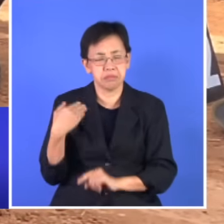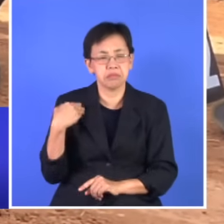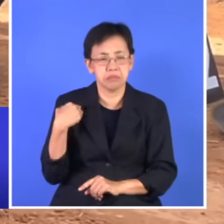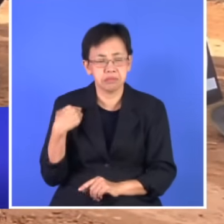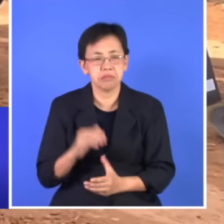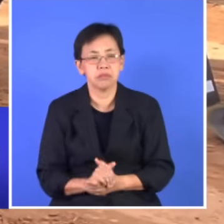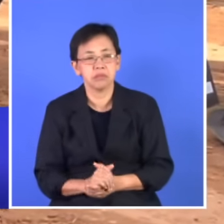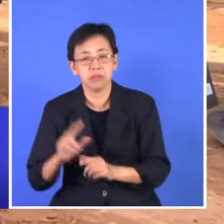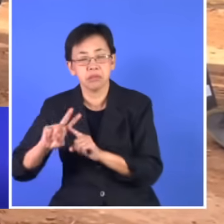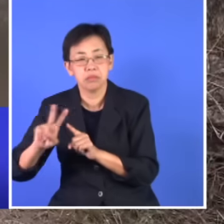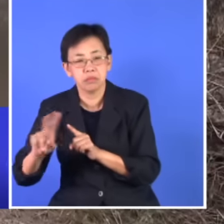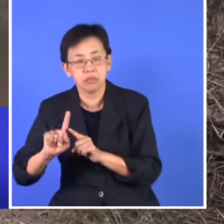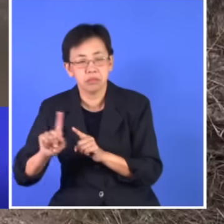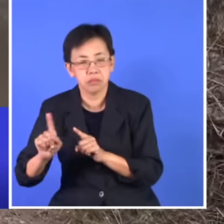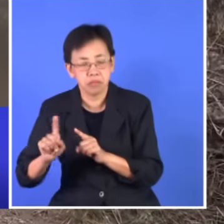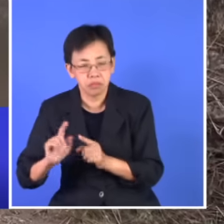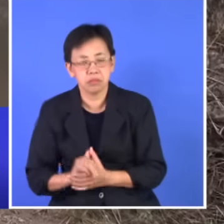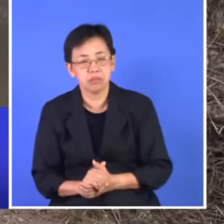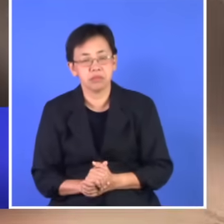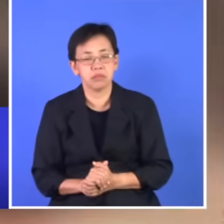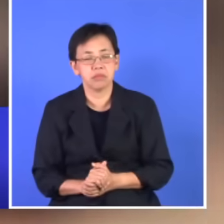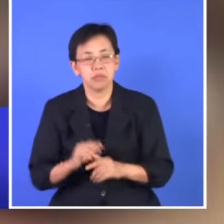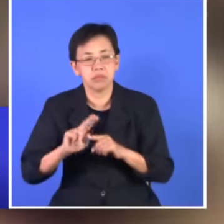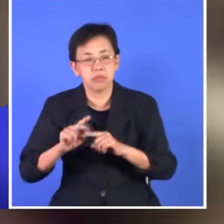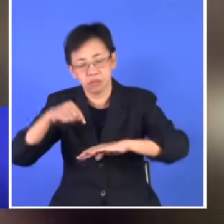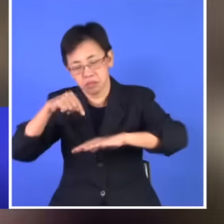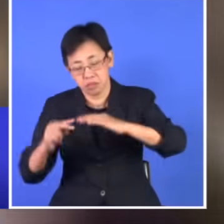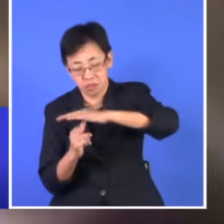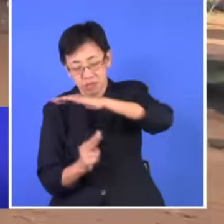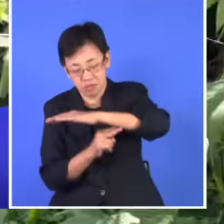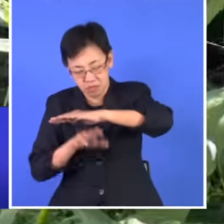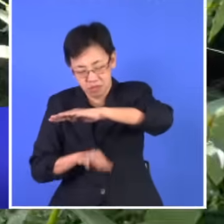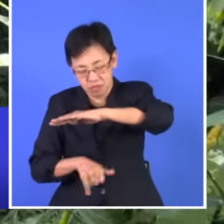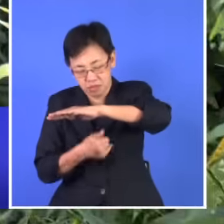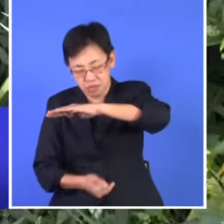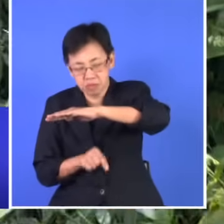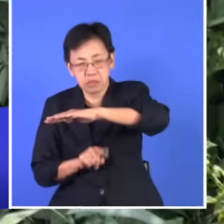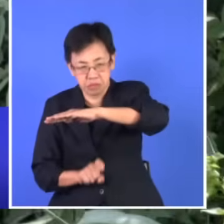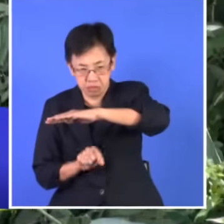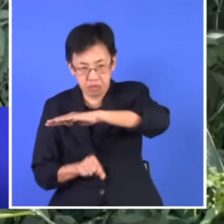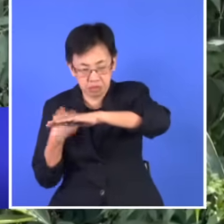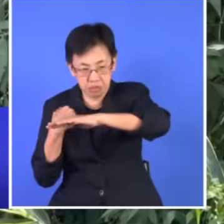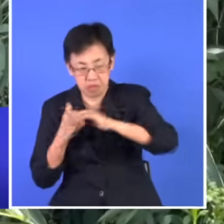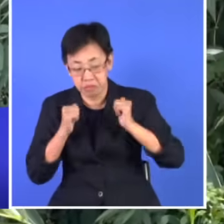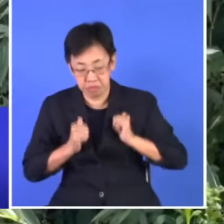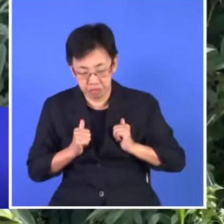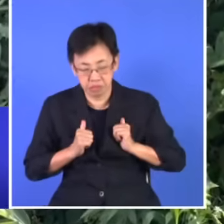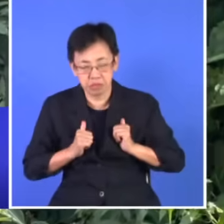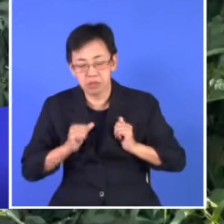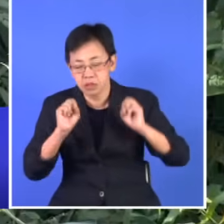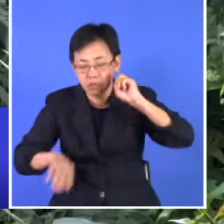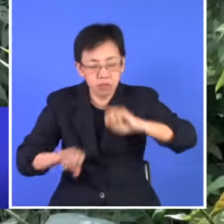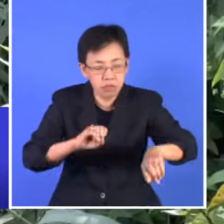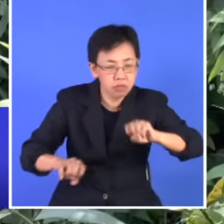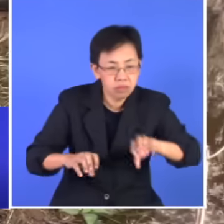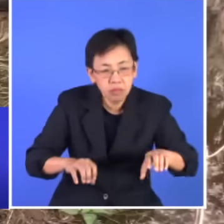ศพที่ 2เนี่ยร่างตกอยู่ในลำห้วยใต้สะพานถูกยิงเหมือนกันนี่นะครับนอกจากนี้นะครับมีการยึดกระเป๋าเป้ที่ตกกระจัดกระจายเกลื่อน